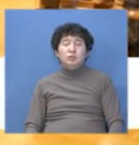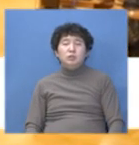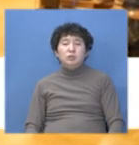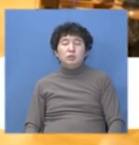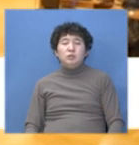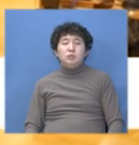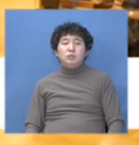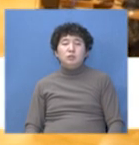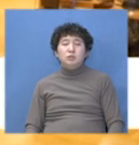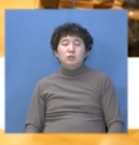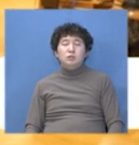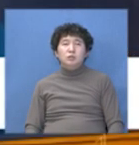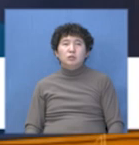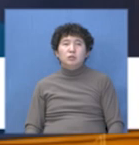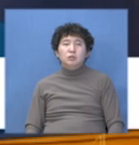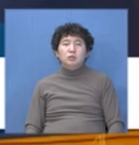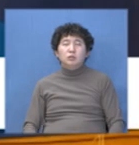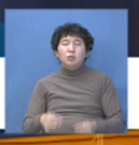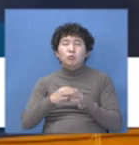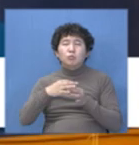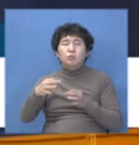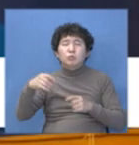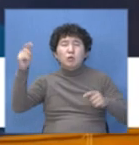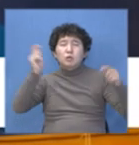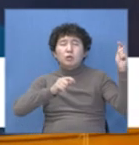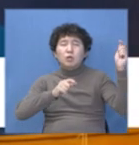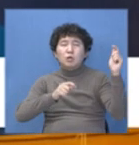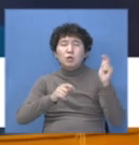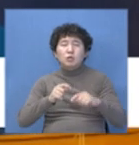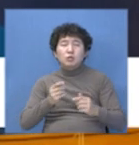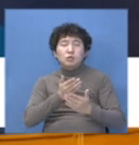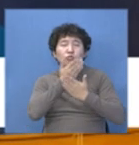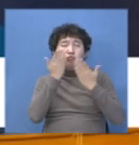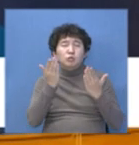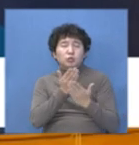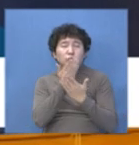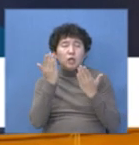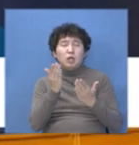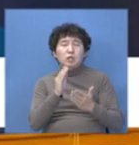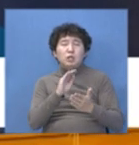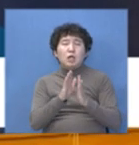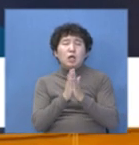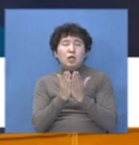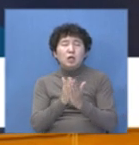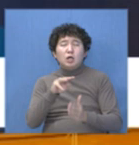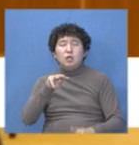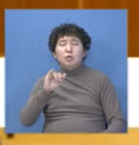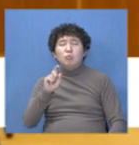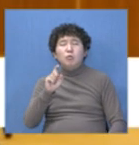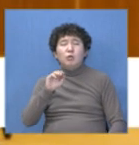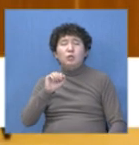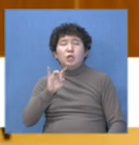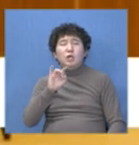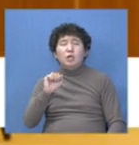Облыстың әр ауданнан келген 13 қатысушы Мұхтар Әуезов шығармаларын жатқа мәнерлеп оқудан сайысқа түсті. Байқау шартына сай қатысушылар